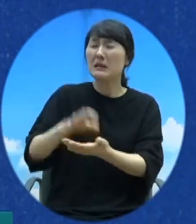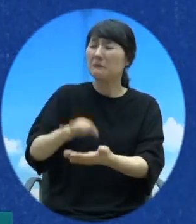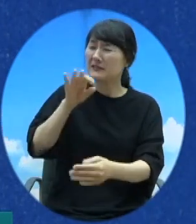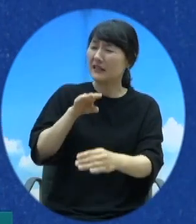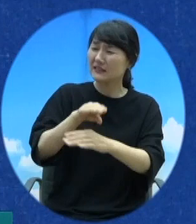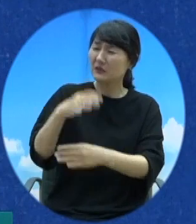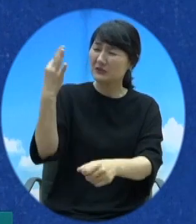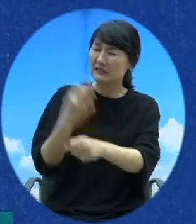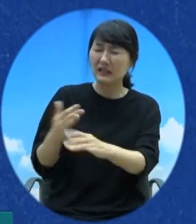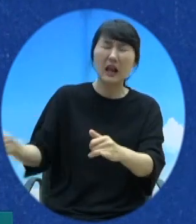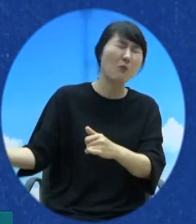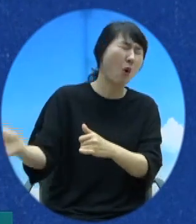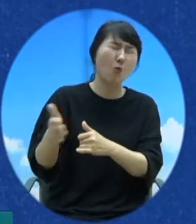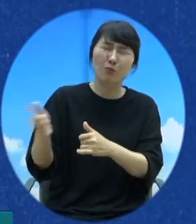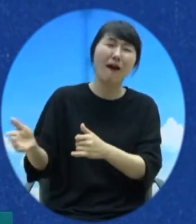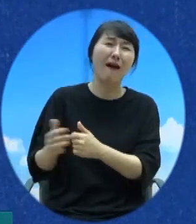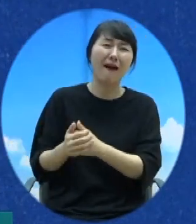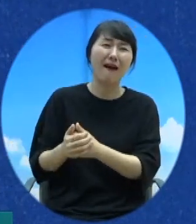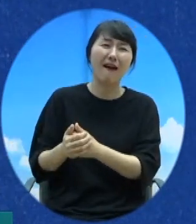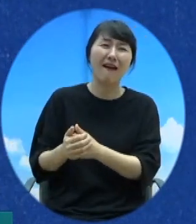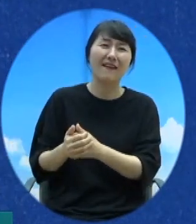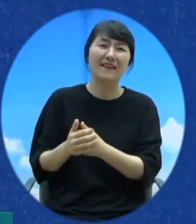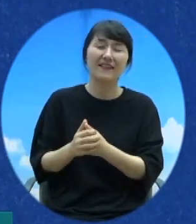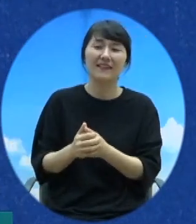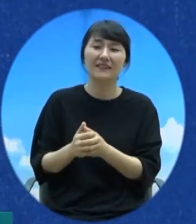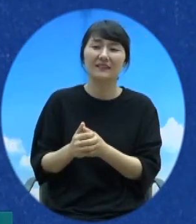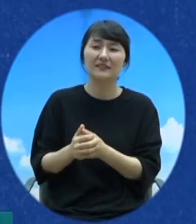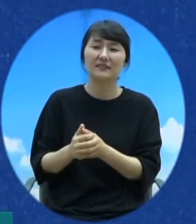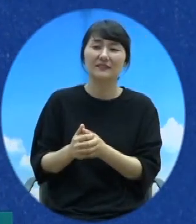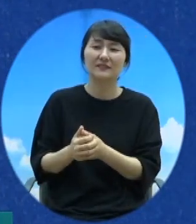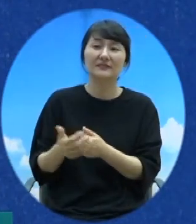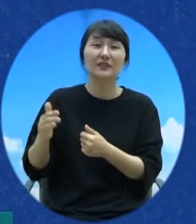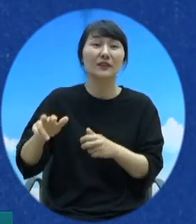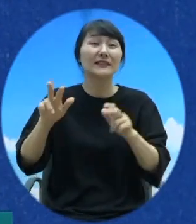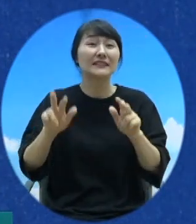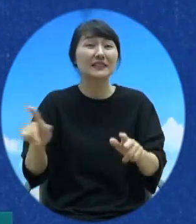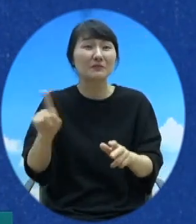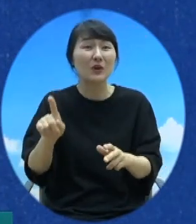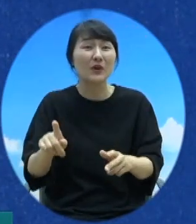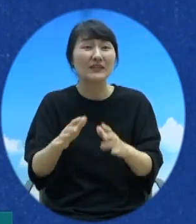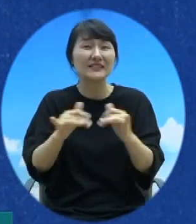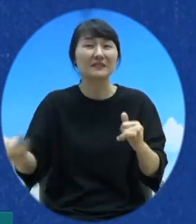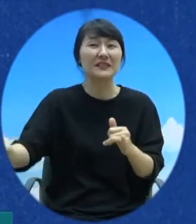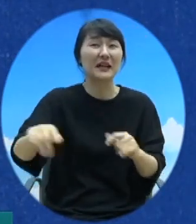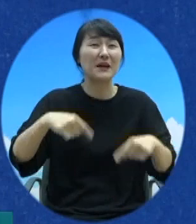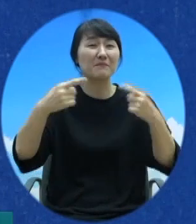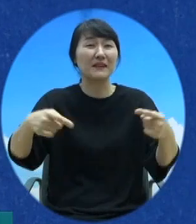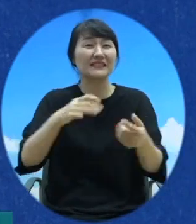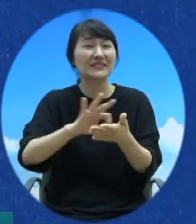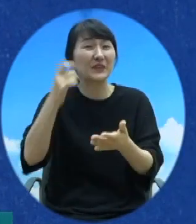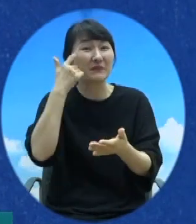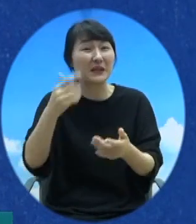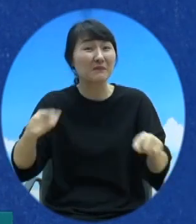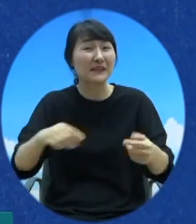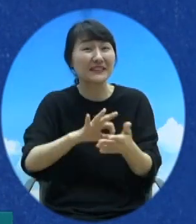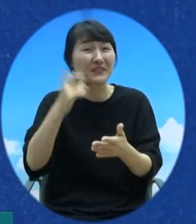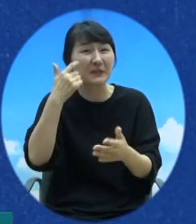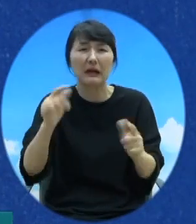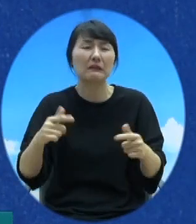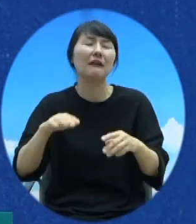자동차를 사겠습니까? 그러나 지금은 모든 인류가 마차를 타는 것이 아니라 자동차를 타고